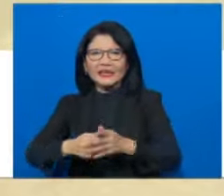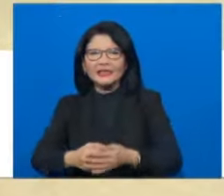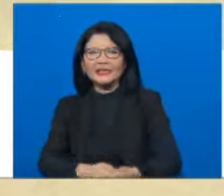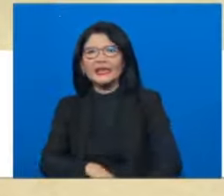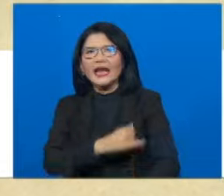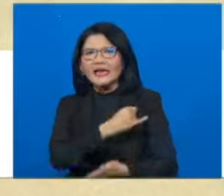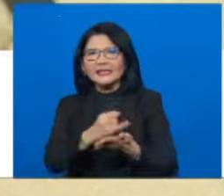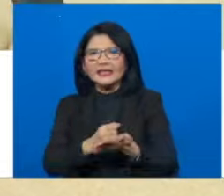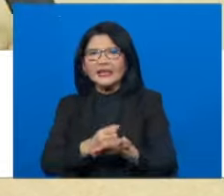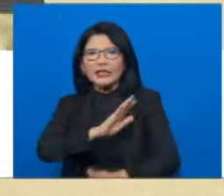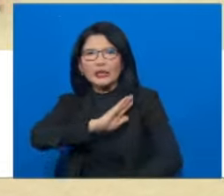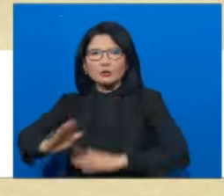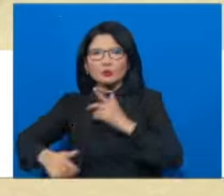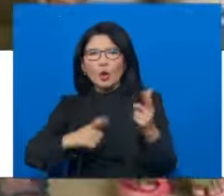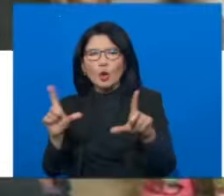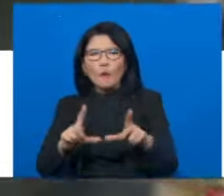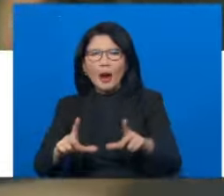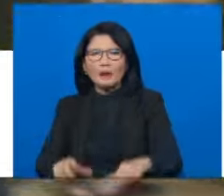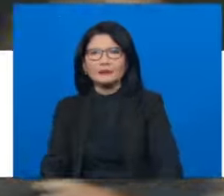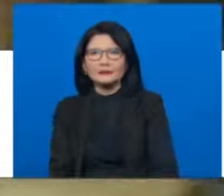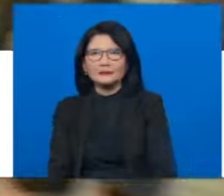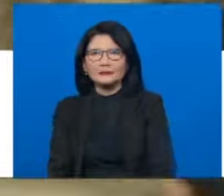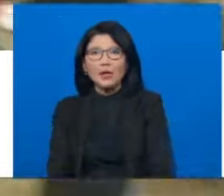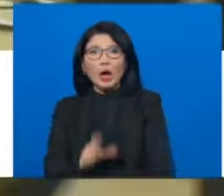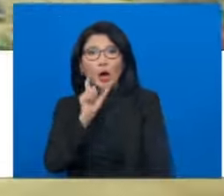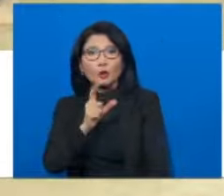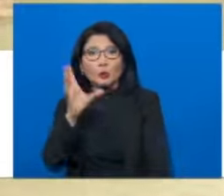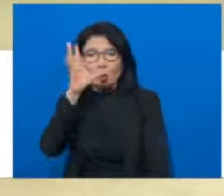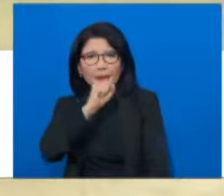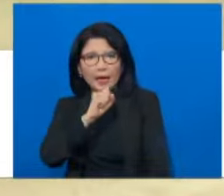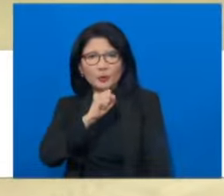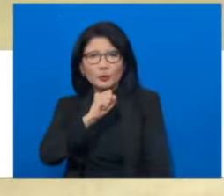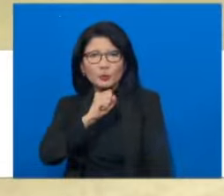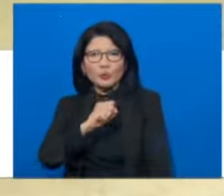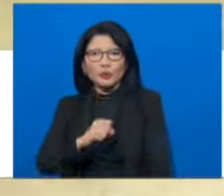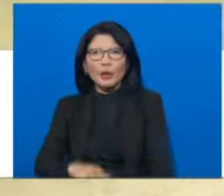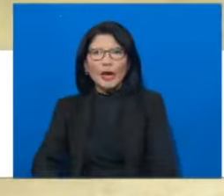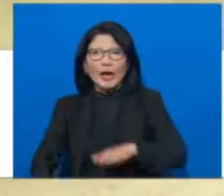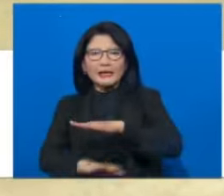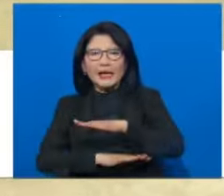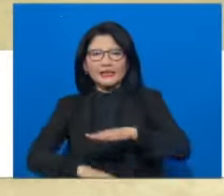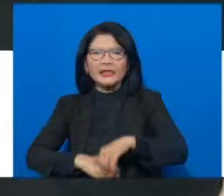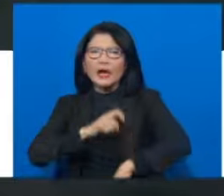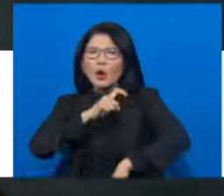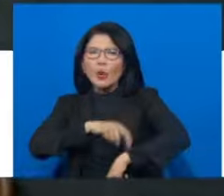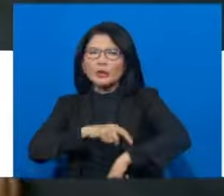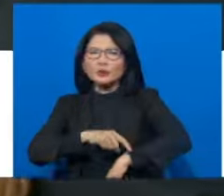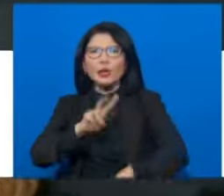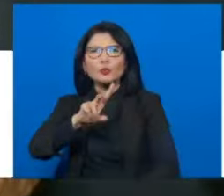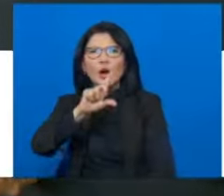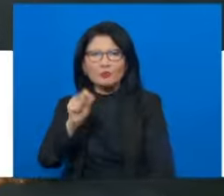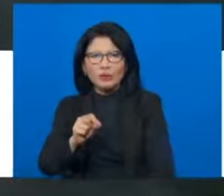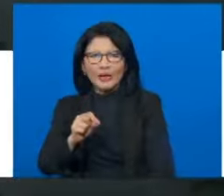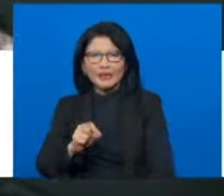kampung menurutnya untuk menguasai gerakan dasar pencak silat rata-rata dibutuhkan waktu sekitar 2 bulan